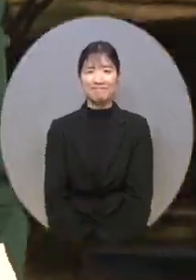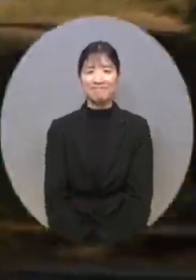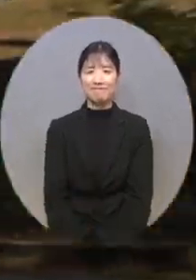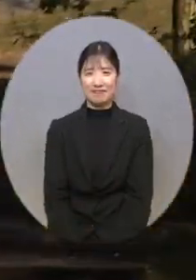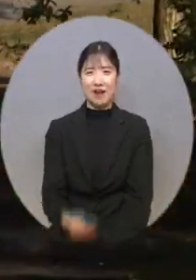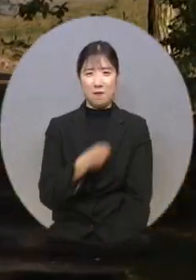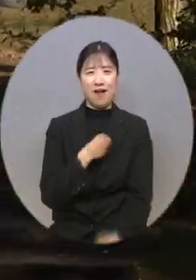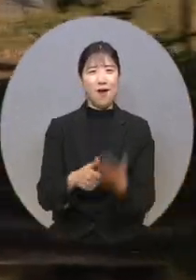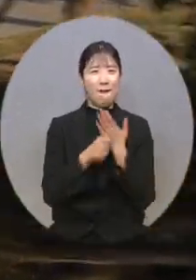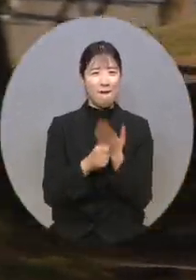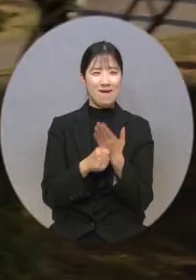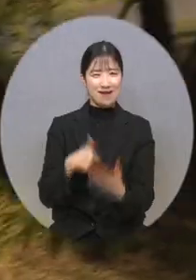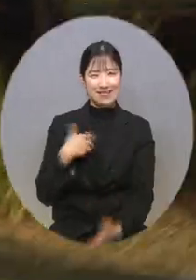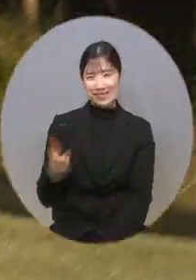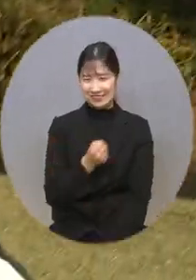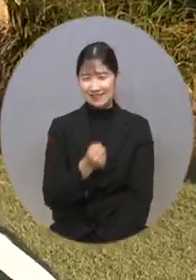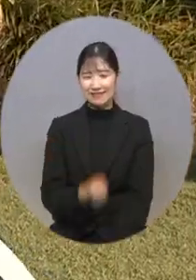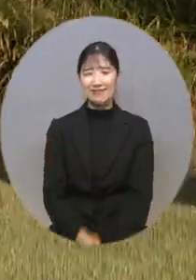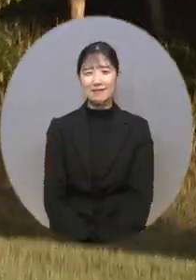회원권이 있어.